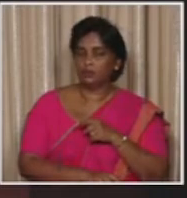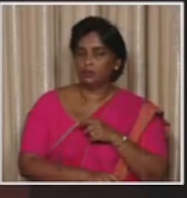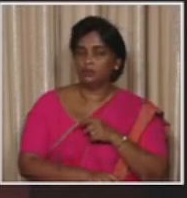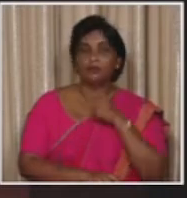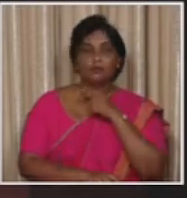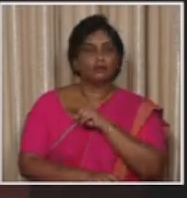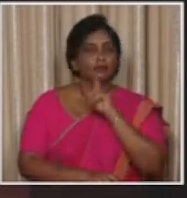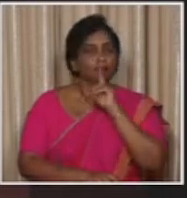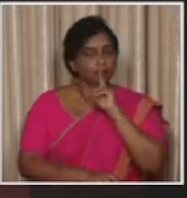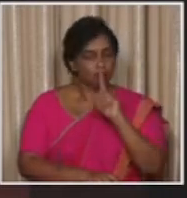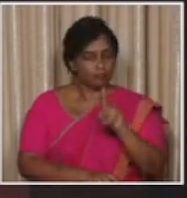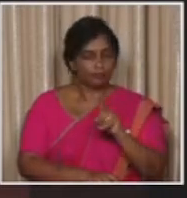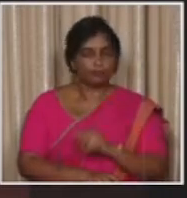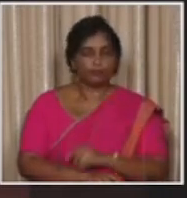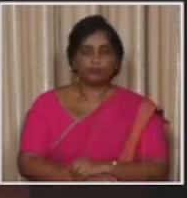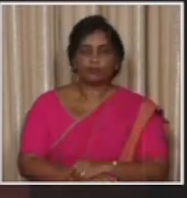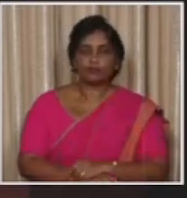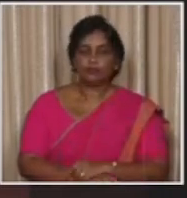මෙතනදී සඳහන් වුණා